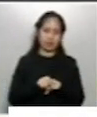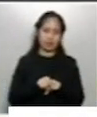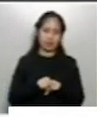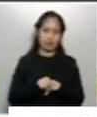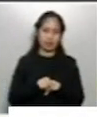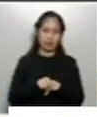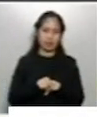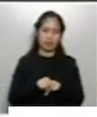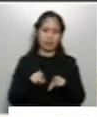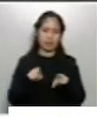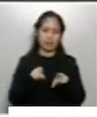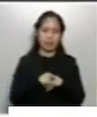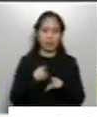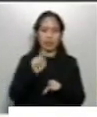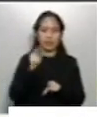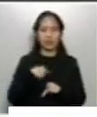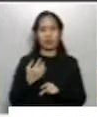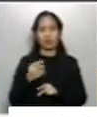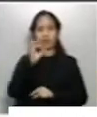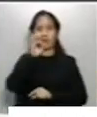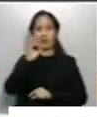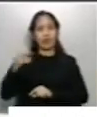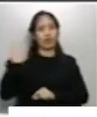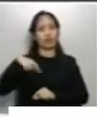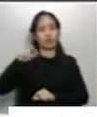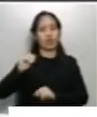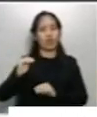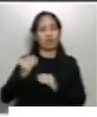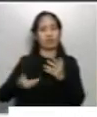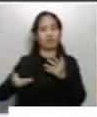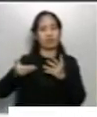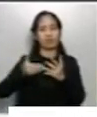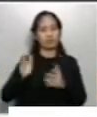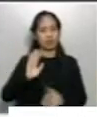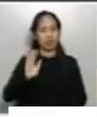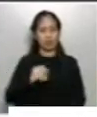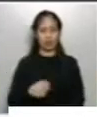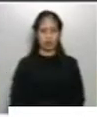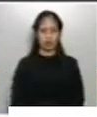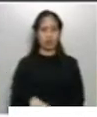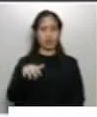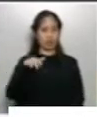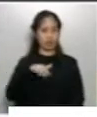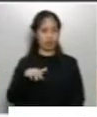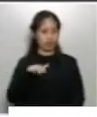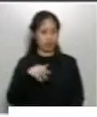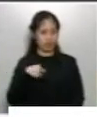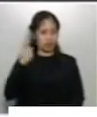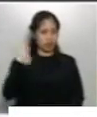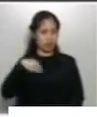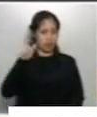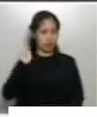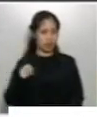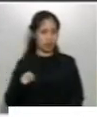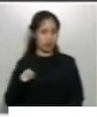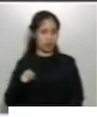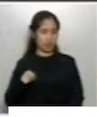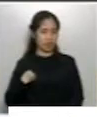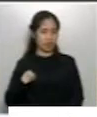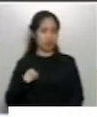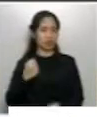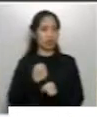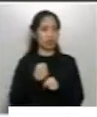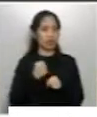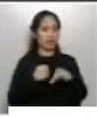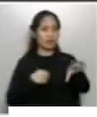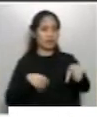ไม่ต้องฟ้องร้องศาลต่อไปโดยเนื้อหาสาระโดยปกติแล้วศาลเองก็ทำไก่เกลี่ยประ